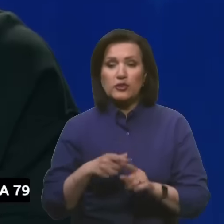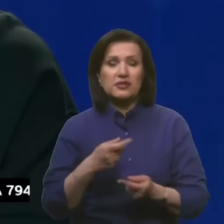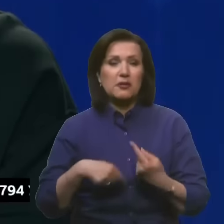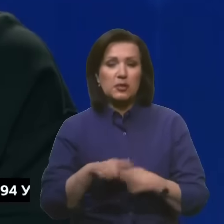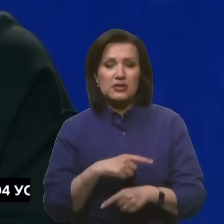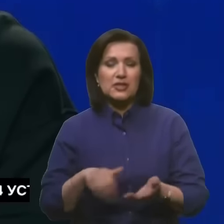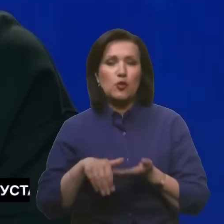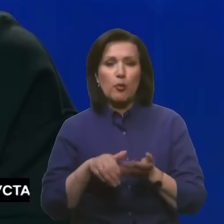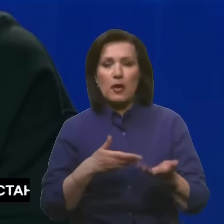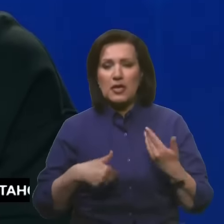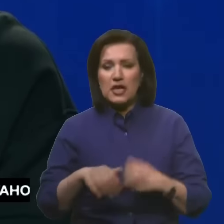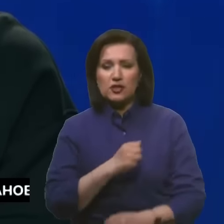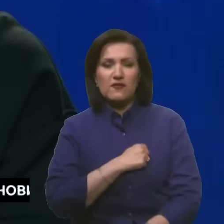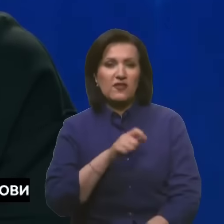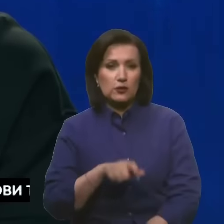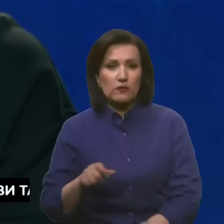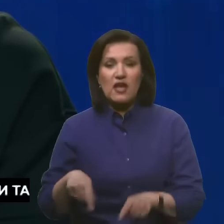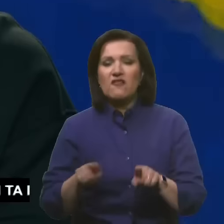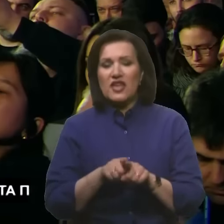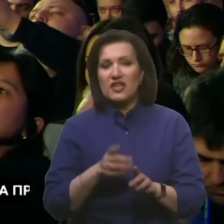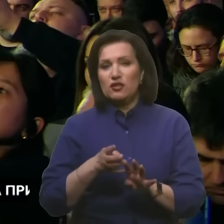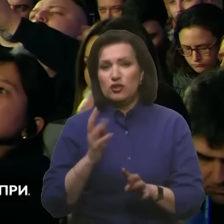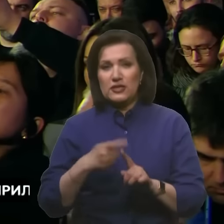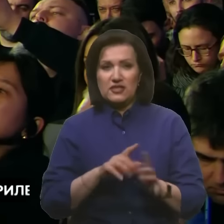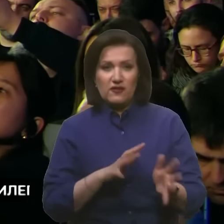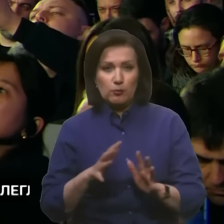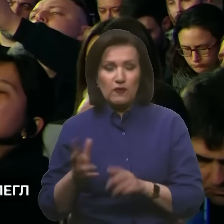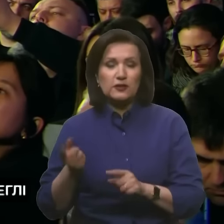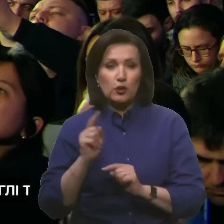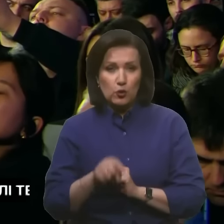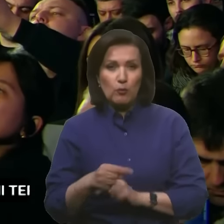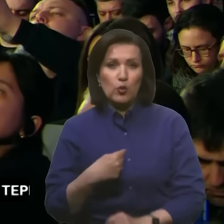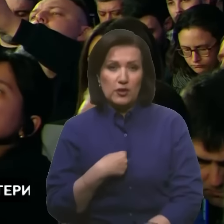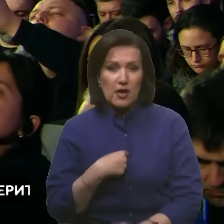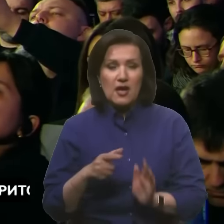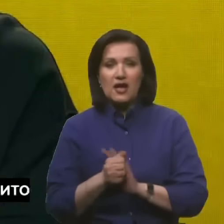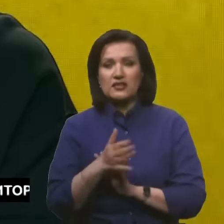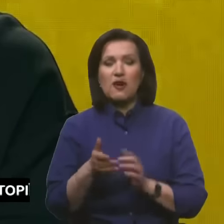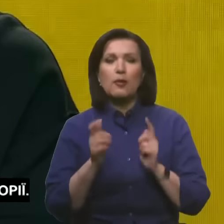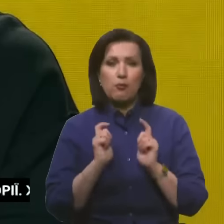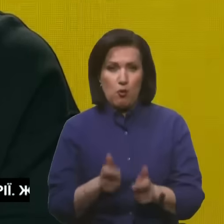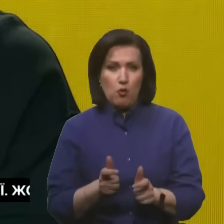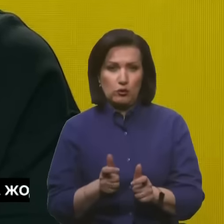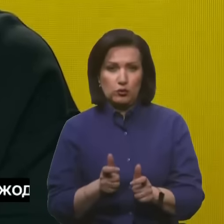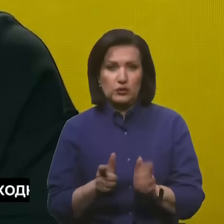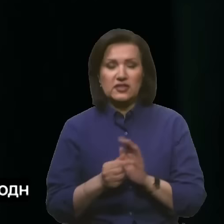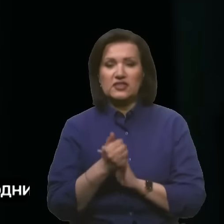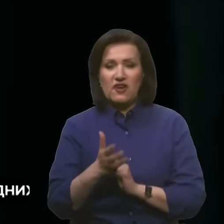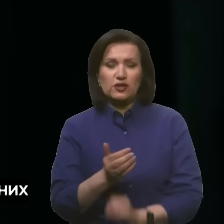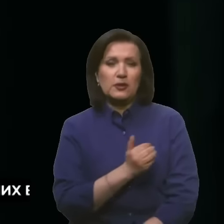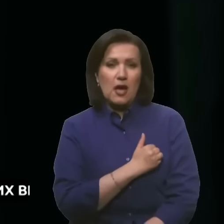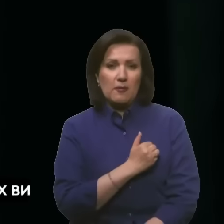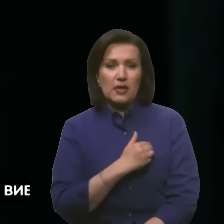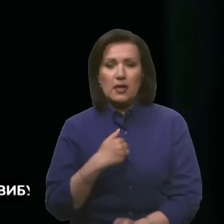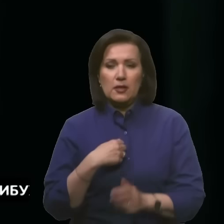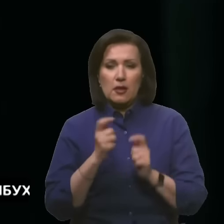бізнес допомагає нашим військовим. Саме в такій черзі це відбувається. Тому я з вами погоджуюсь з вашими намірами.